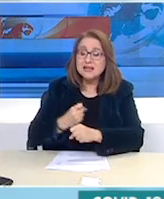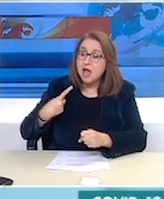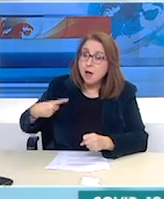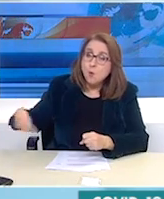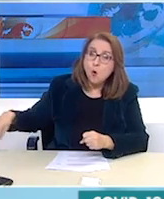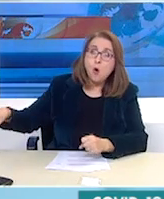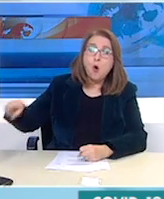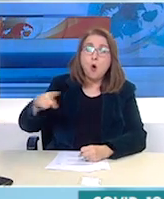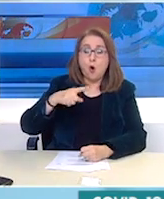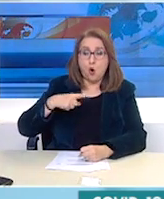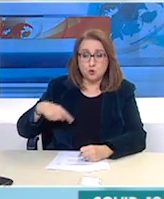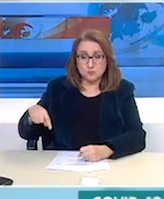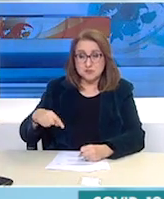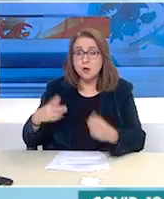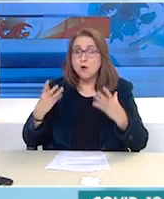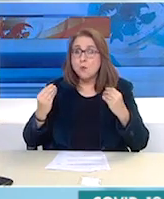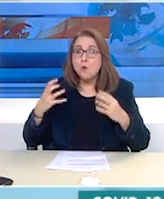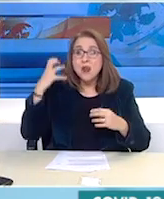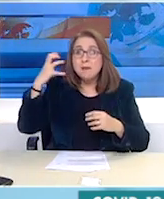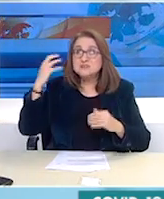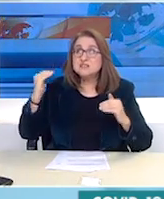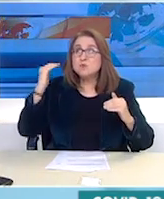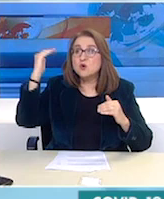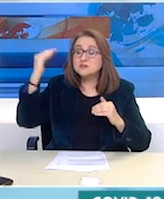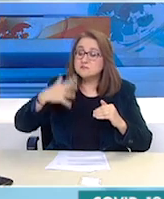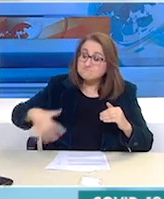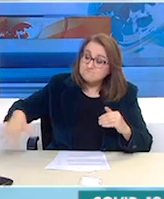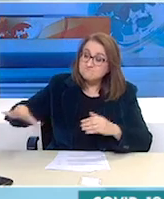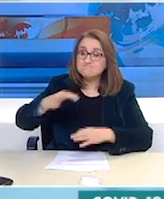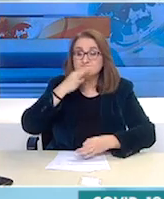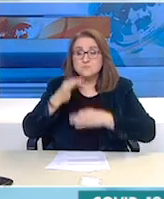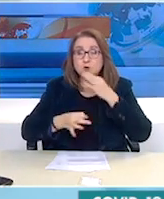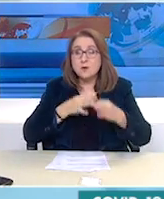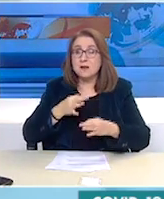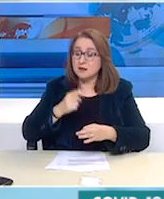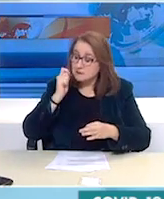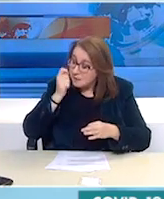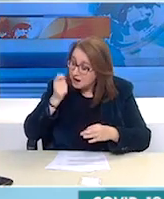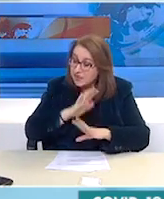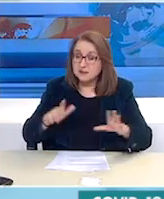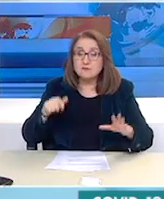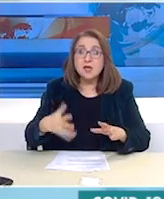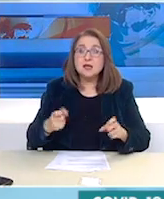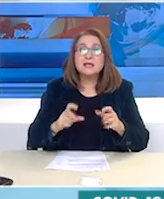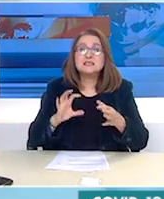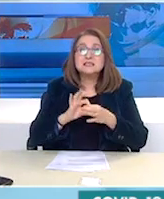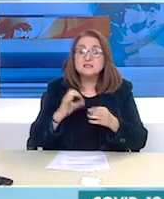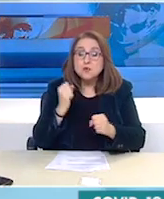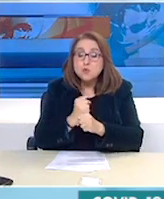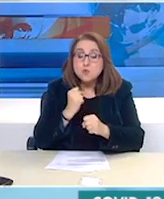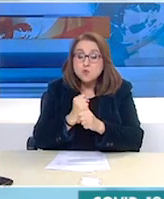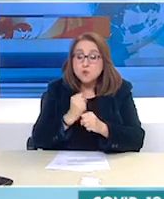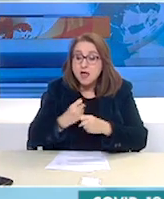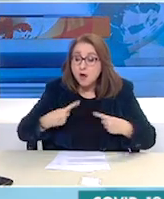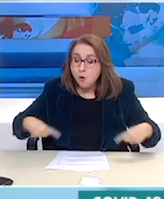επιστημόνων της πατρίδας μας και σχετίζεται άμεσα με κάποια από τα μέτρα που έγκαιρα ελήφθησαν και όλοι μας μαζί